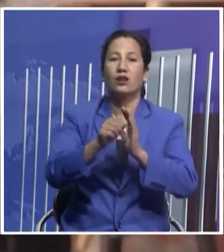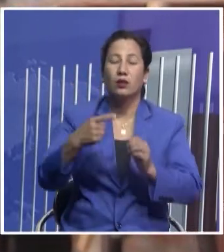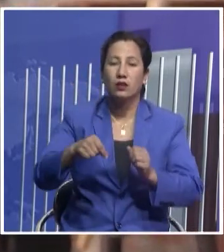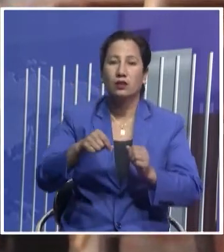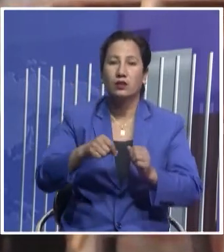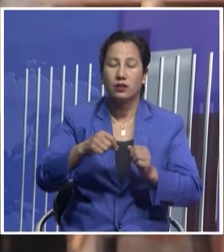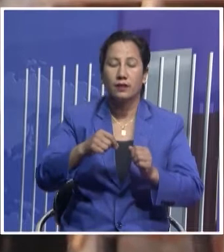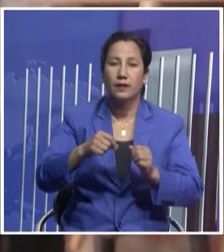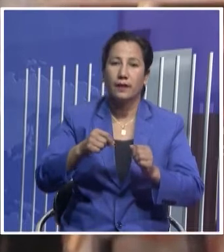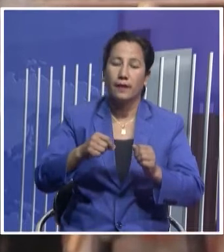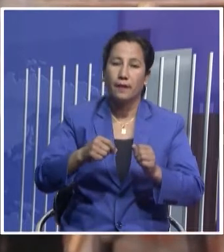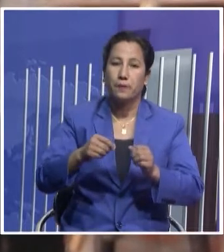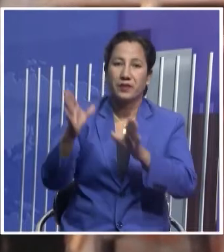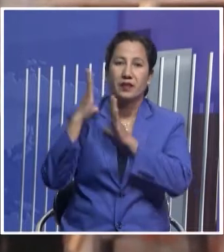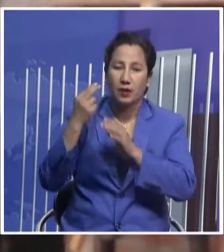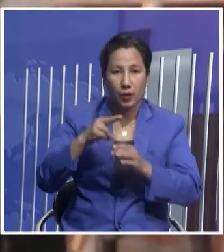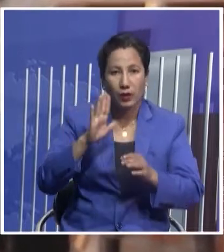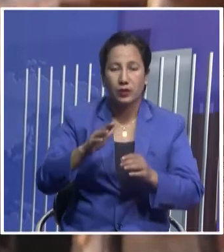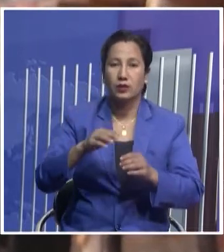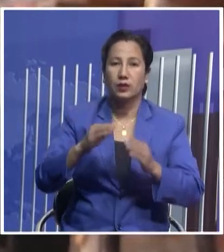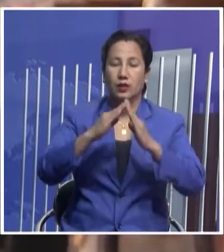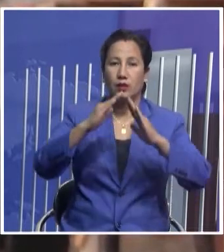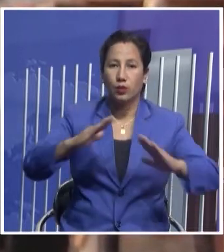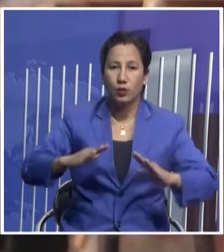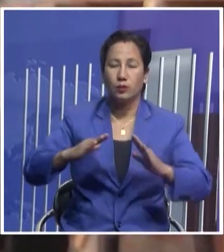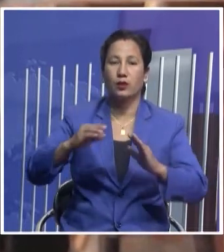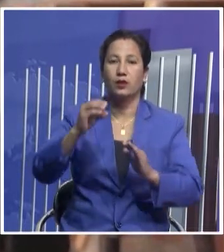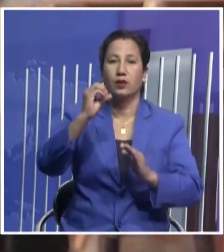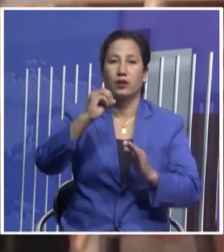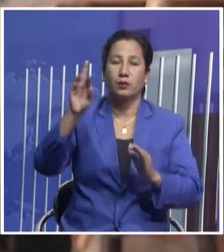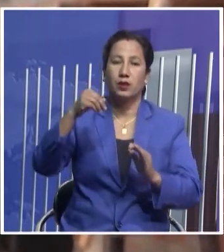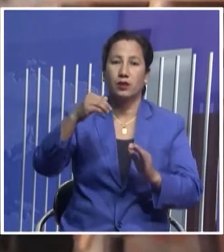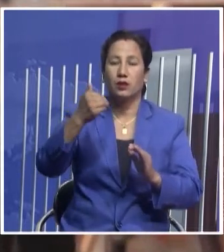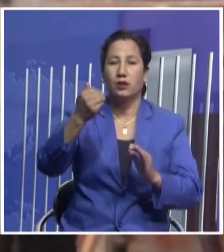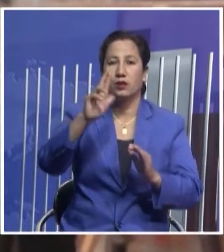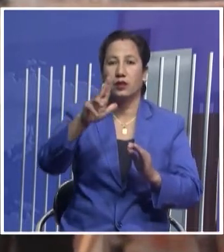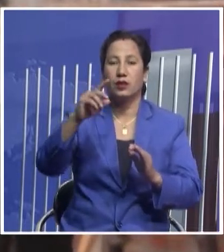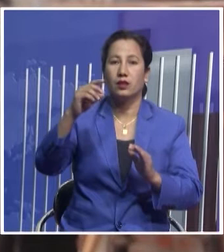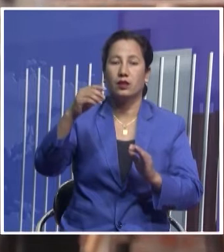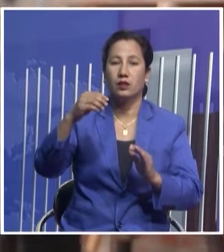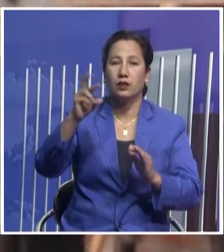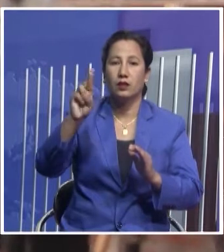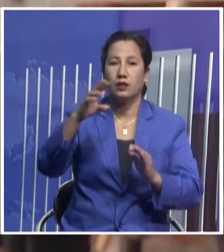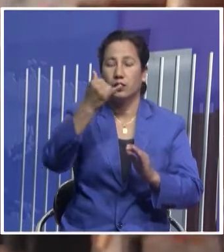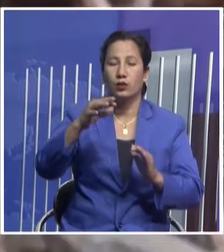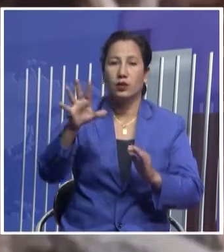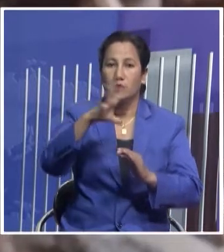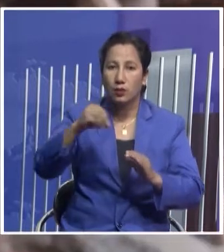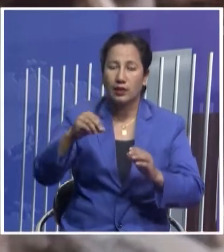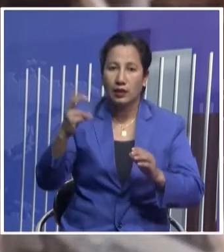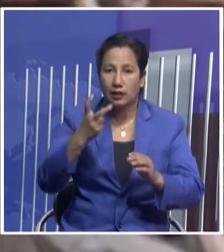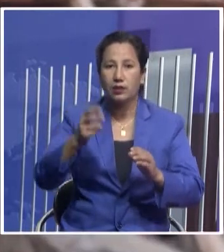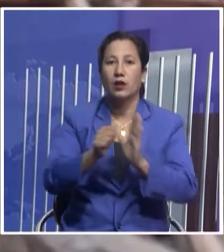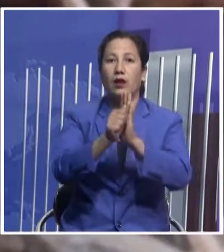नै बेहोरिसकेको कारणले गर्दाखेरि भूकम्प प्रतिरोधी संरचना बनाउनै जरुरी छ र सबै त्यही किसिमले अगाडि बढ्नुपर्छ।